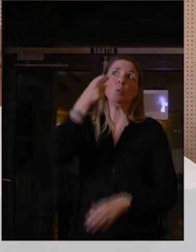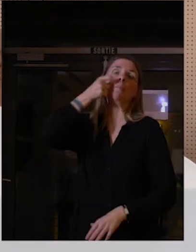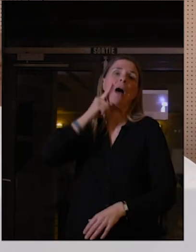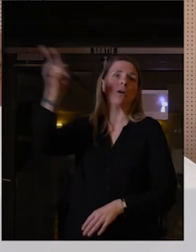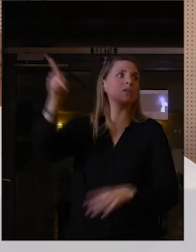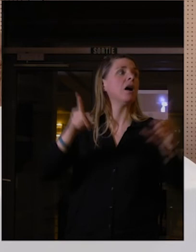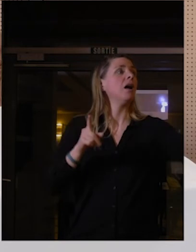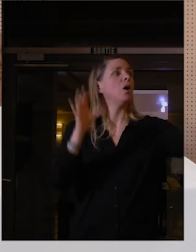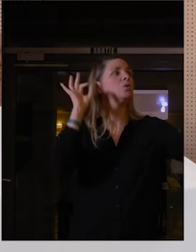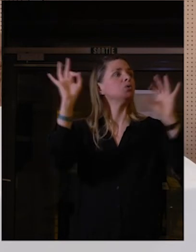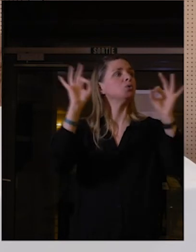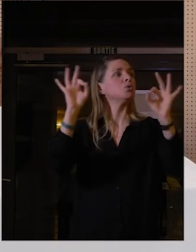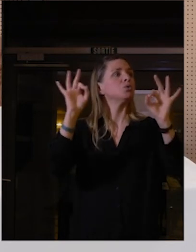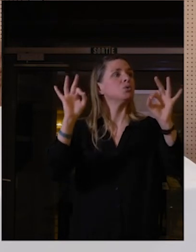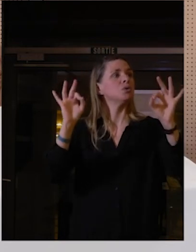difficiles.